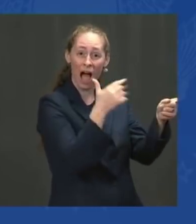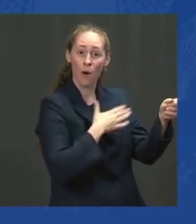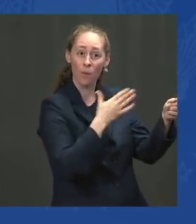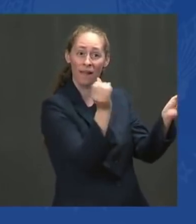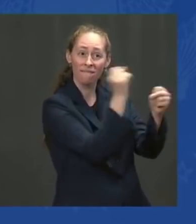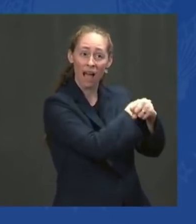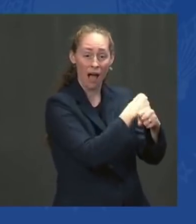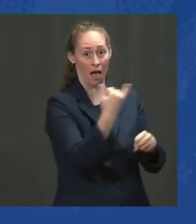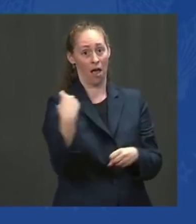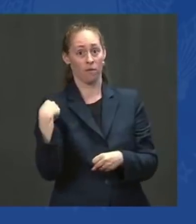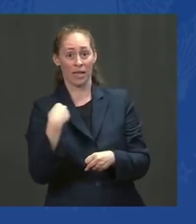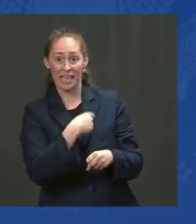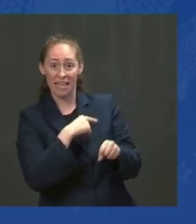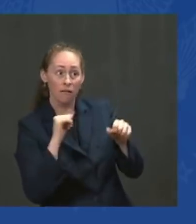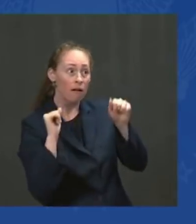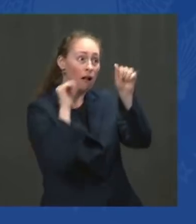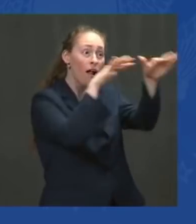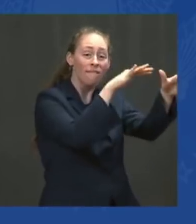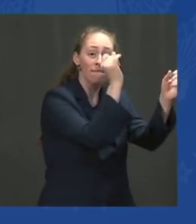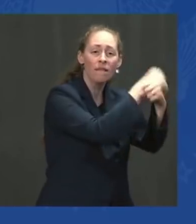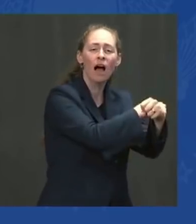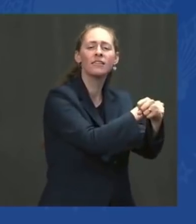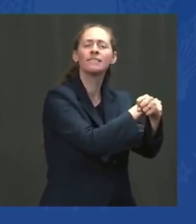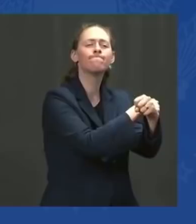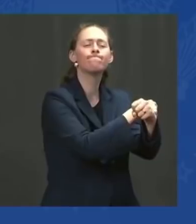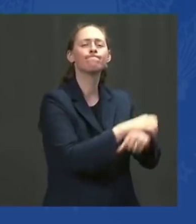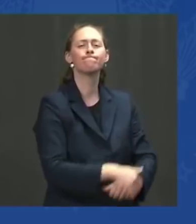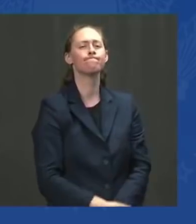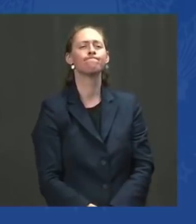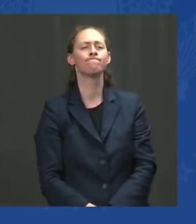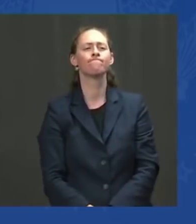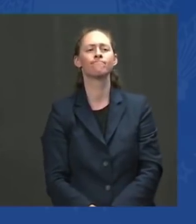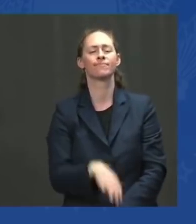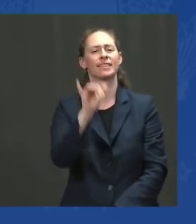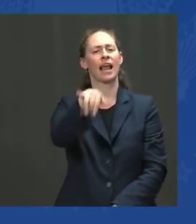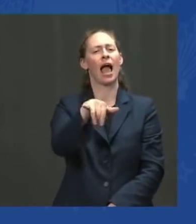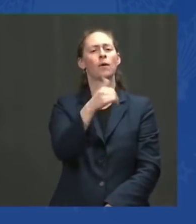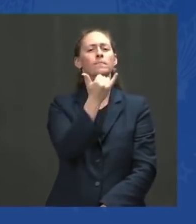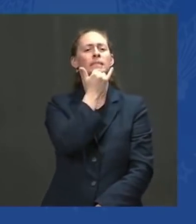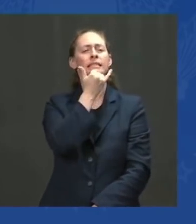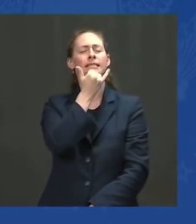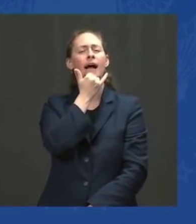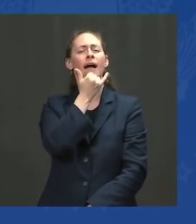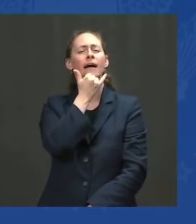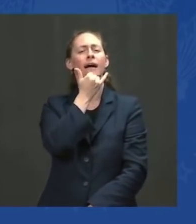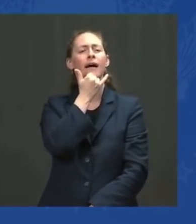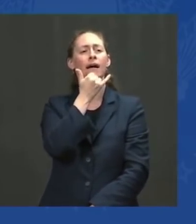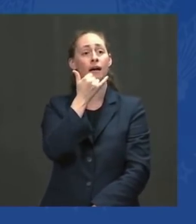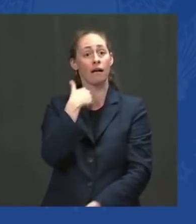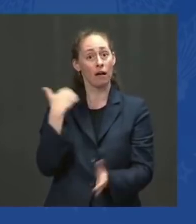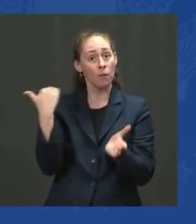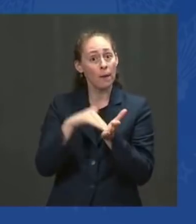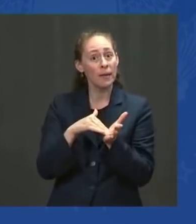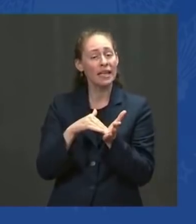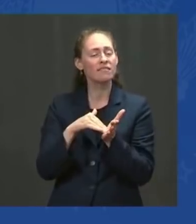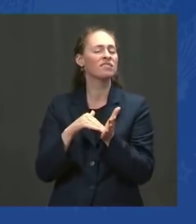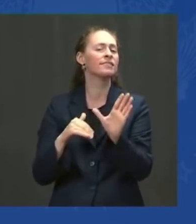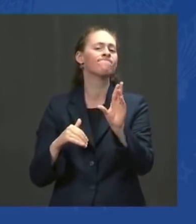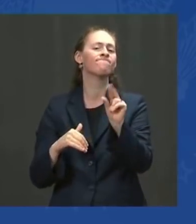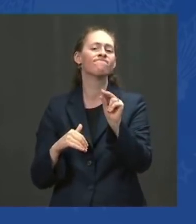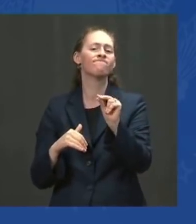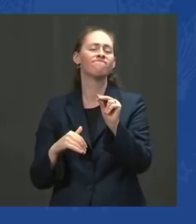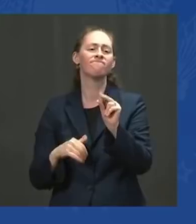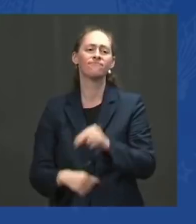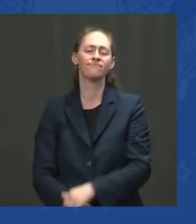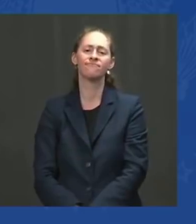朋友那里，我们才有继续前行的动力。您所做的只是在节目下方竖起的小手上点